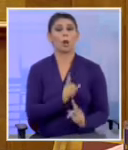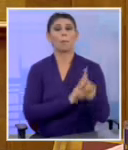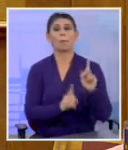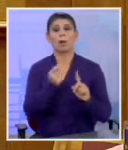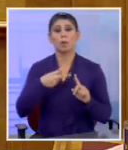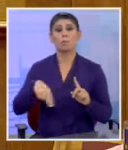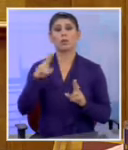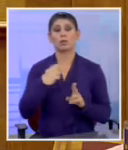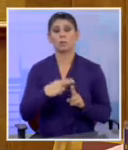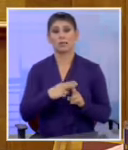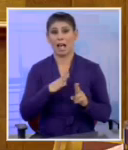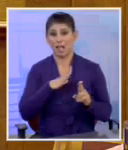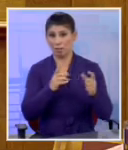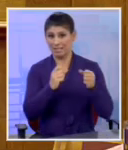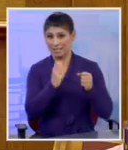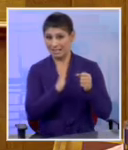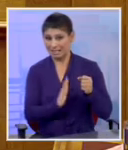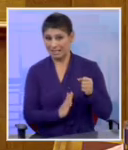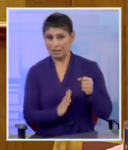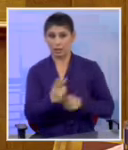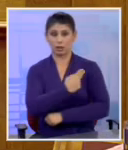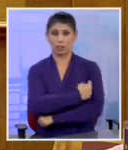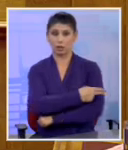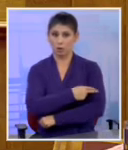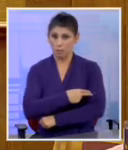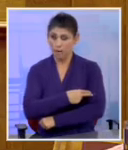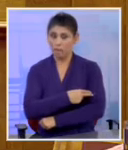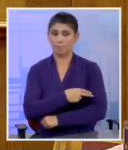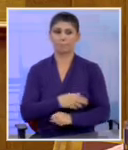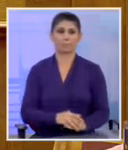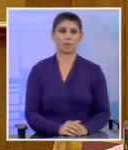σημαντικό. Η ανθρωπιστική κρίση, τα νοσοκομεία, οι πρόσφυγοι.